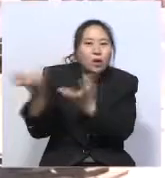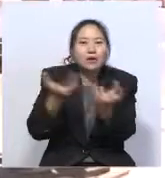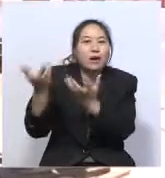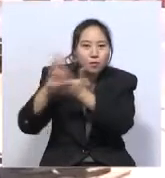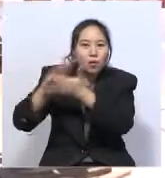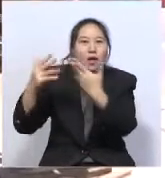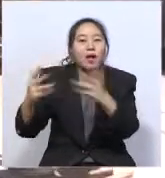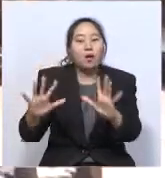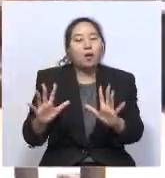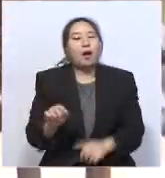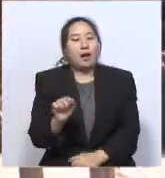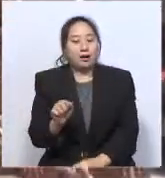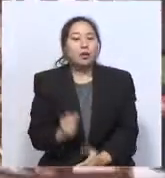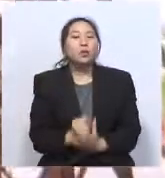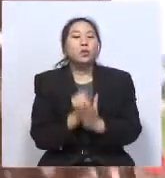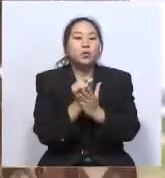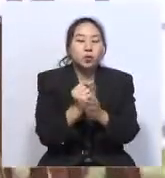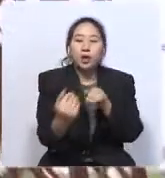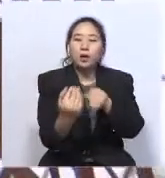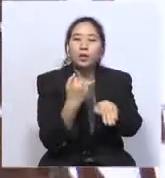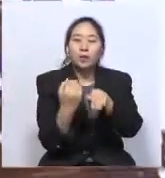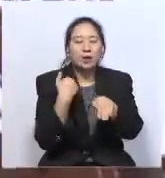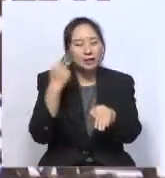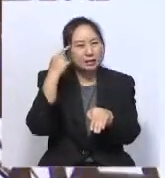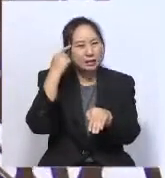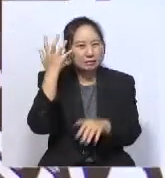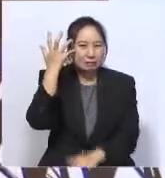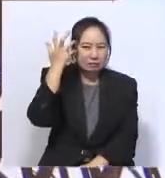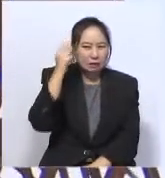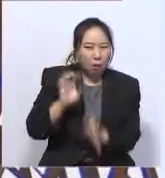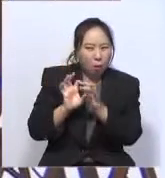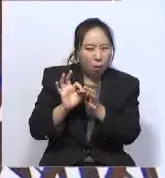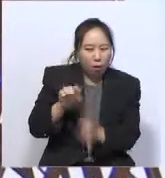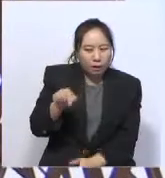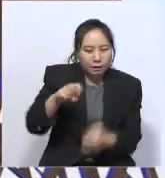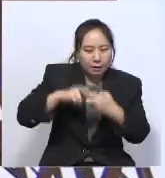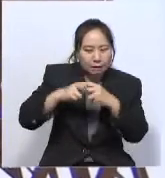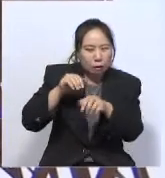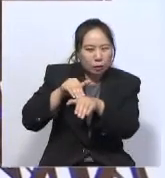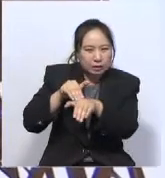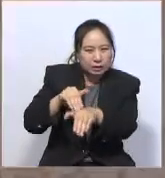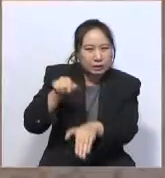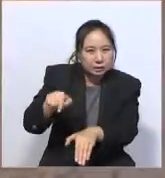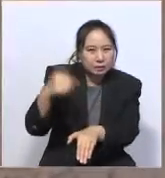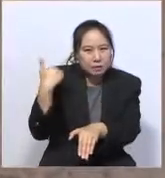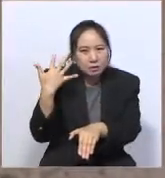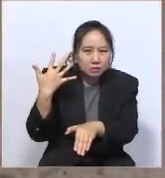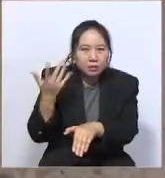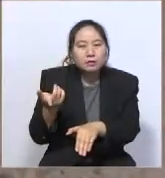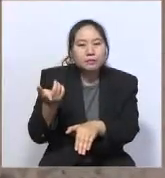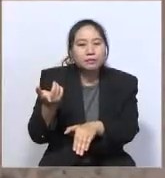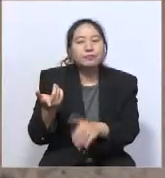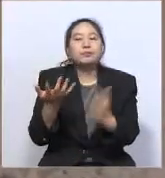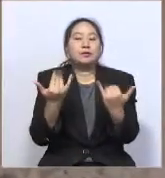จะเป็นอีกหนึ่งสาเหตุที่ทำให้การจราจรที่หลายคนกังวลว่าจุดนี้จะเกิดปัญหารถติดขัดในช่วงเทศกาลสงกร